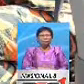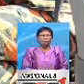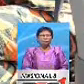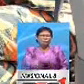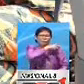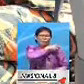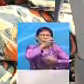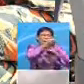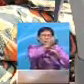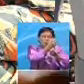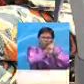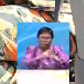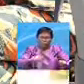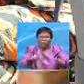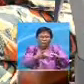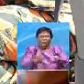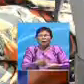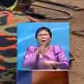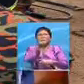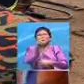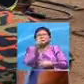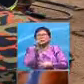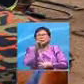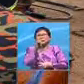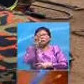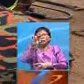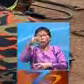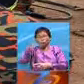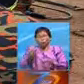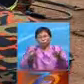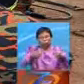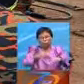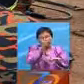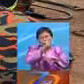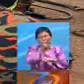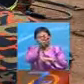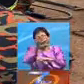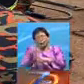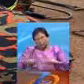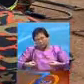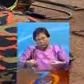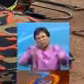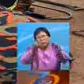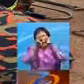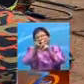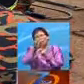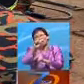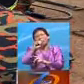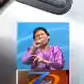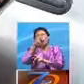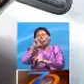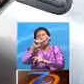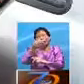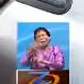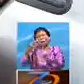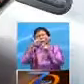Menurut pegawai bomba dan penyelamat daerah Temerloh Hassanuddin Hussein, kejadian berlaku di kilometer 25 jalan kampung Awah ke bandar pusat